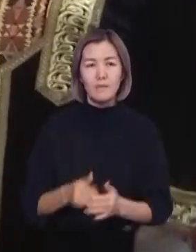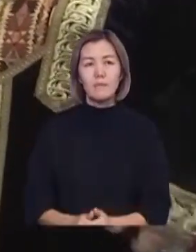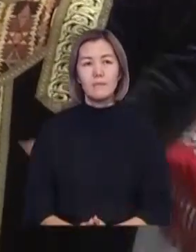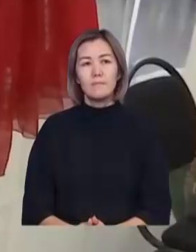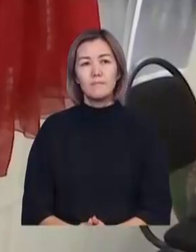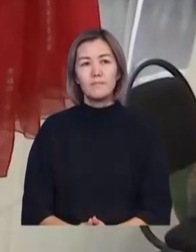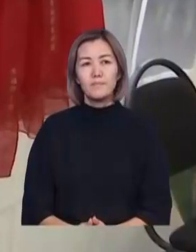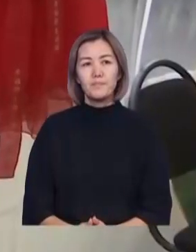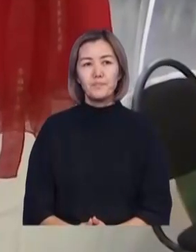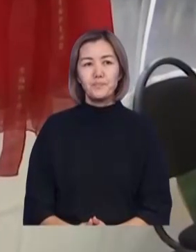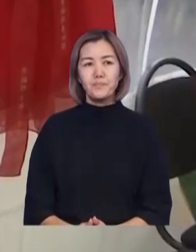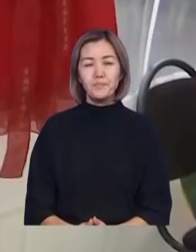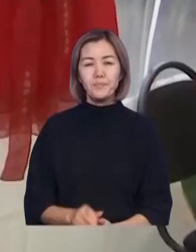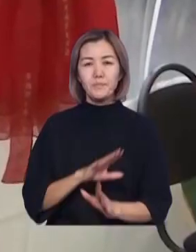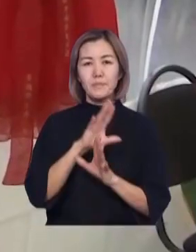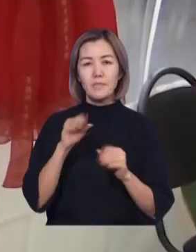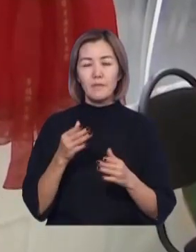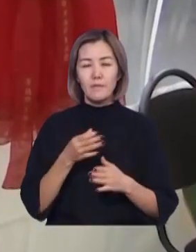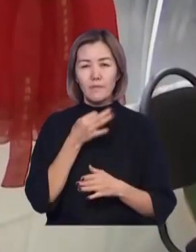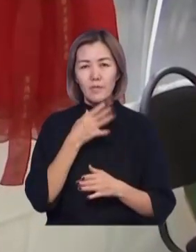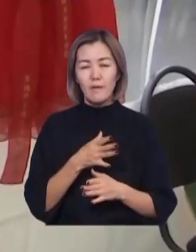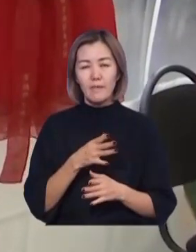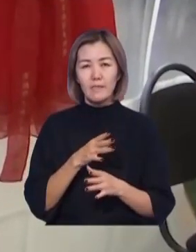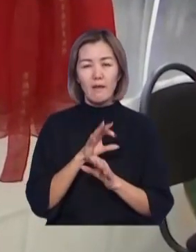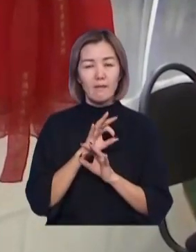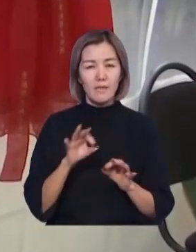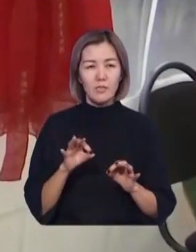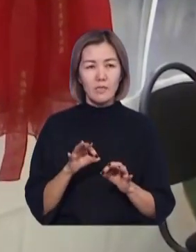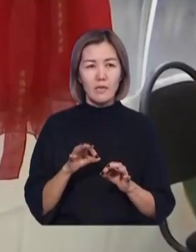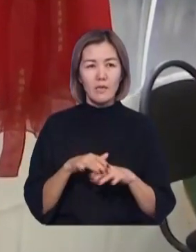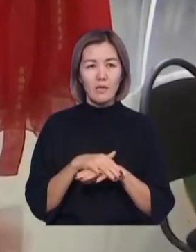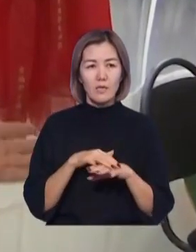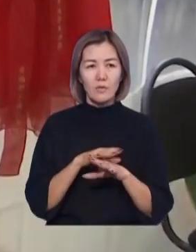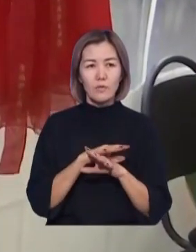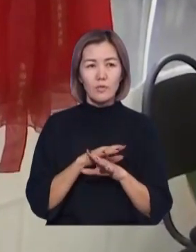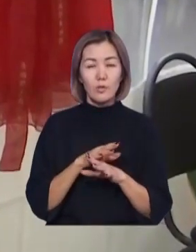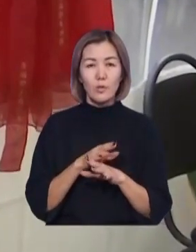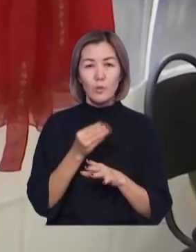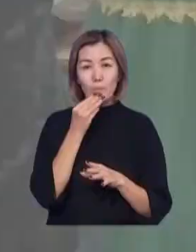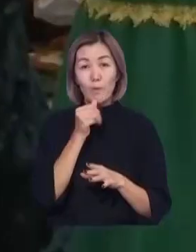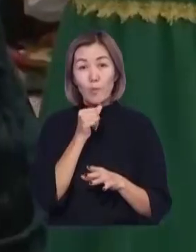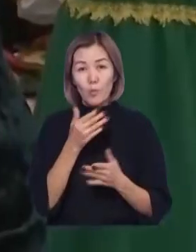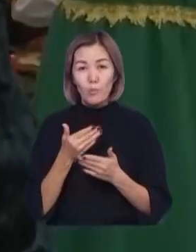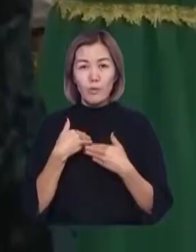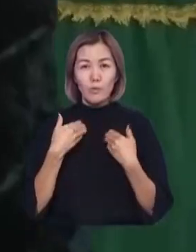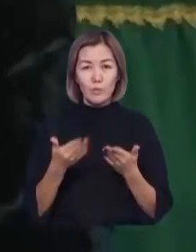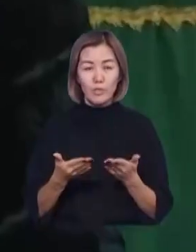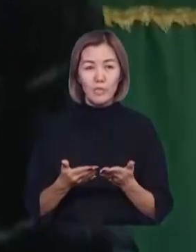блюда нам ВС очень нравится очень ВС Классно Все люди Угощайтесь У